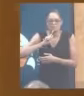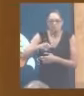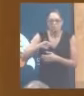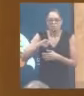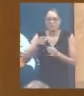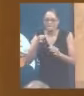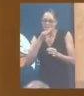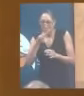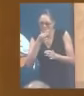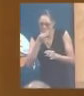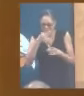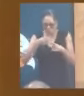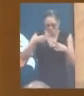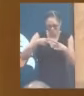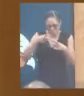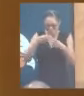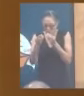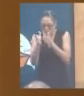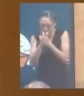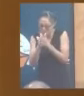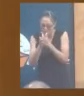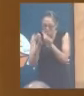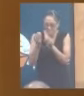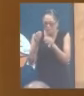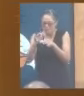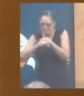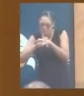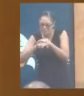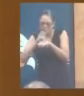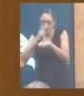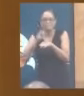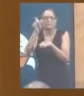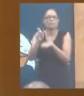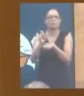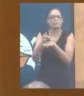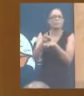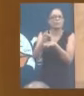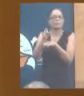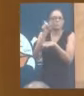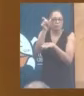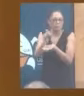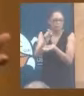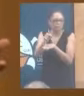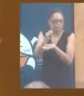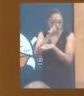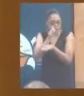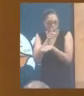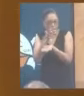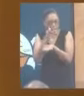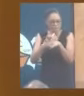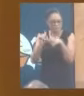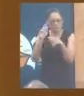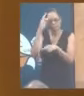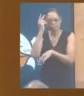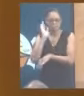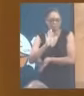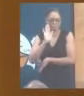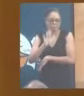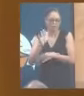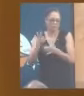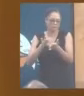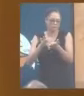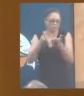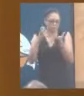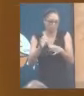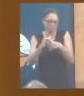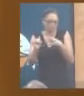les occasions pour alimenter le fonds de commerce de monsieur le conseiller territorial. C'est une habitude, c'est une stratégie, mais je